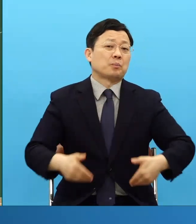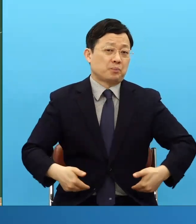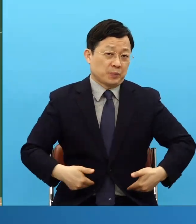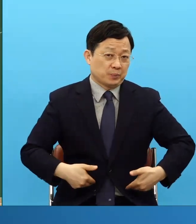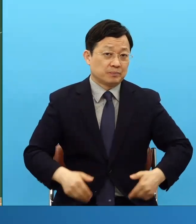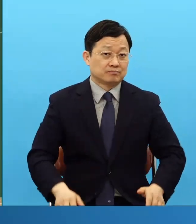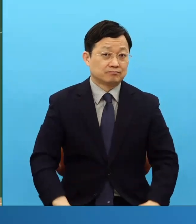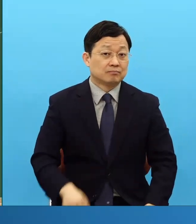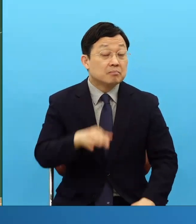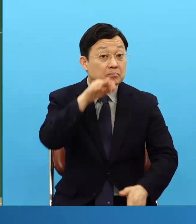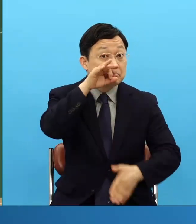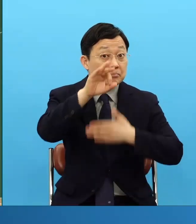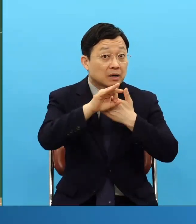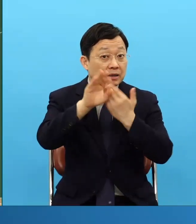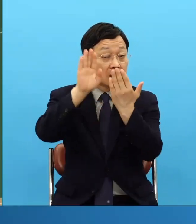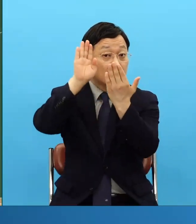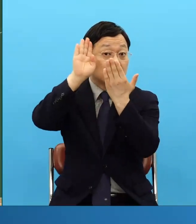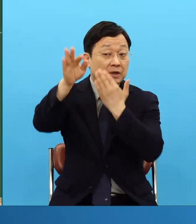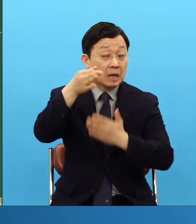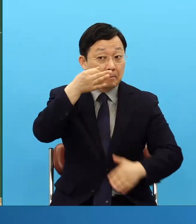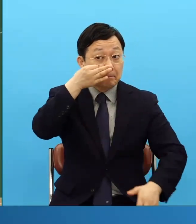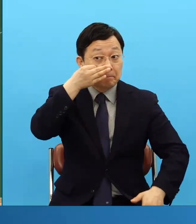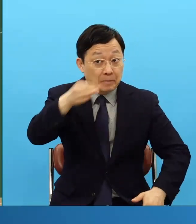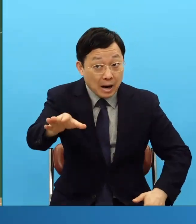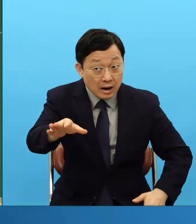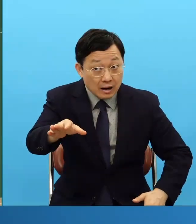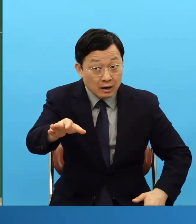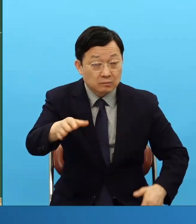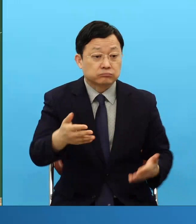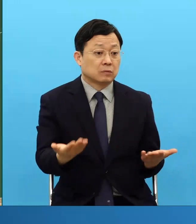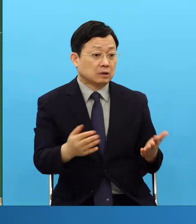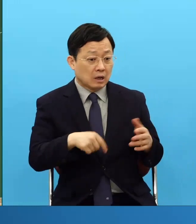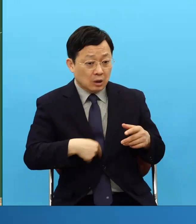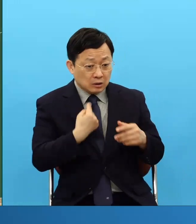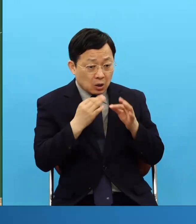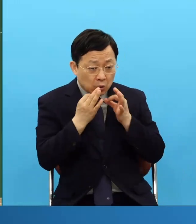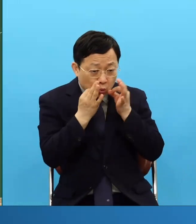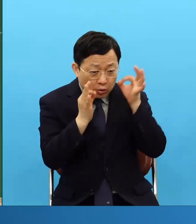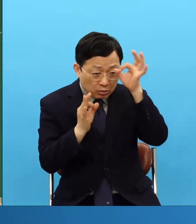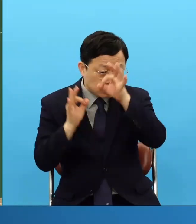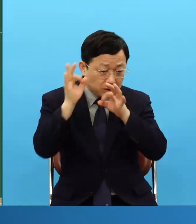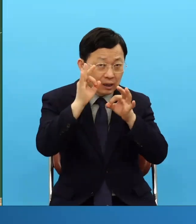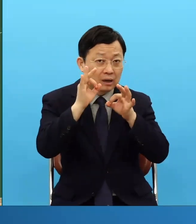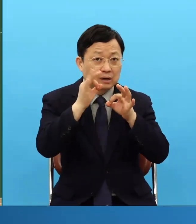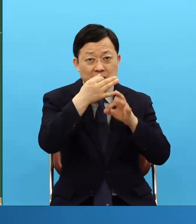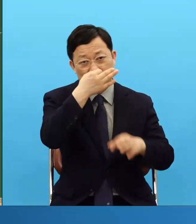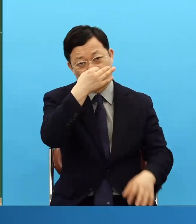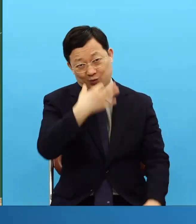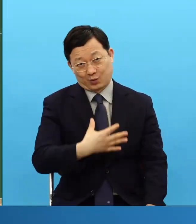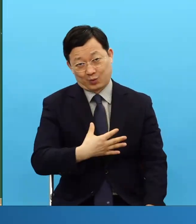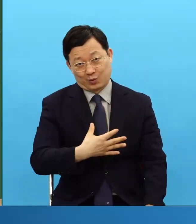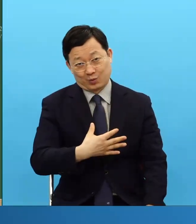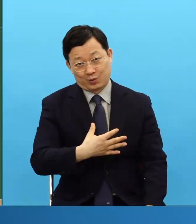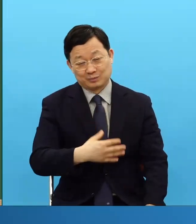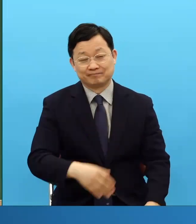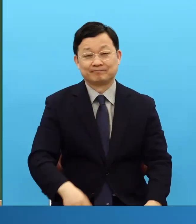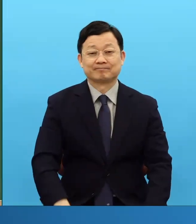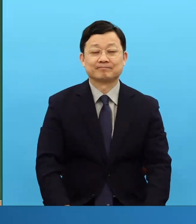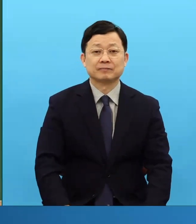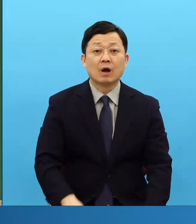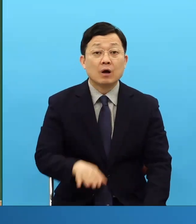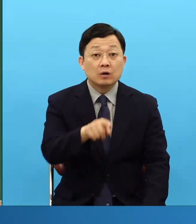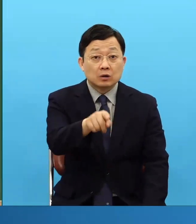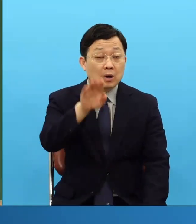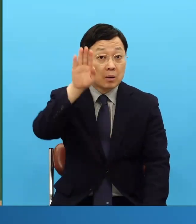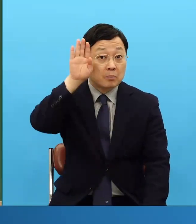지금 안 되지는 부분 찾아내야 되죠. And if that's not taking place, then you have to find 그렇잖아요. out what's off. 그래야 이 응답을 받지. 안 그러면 내가